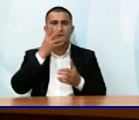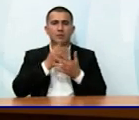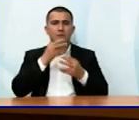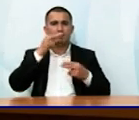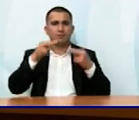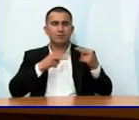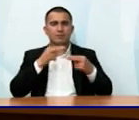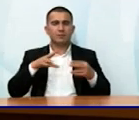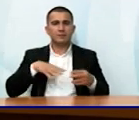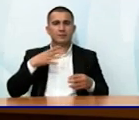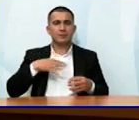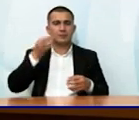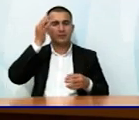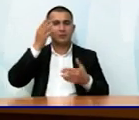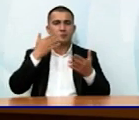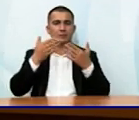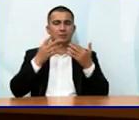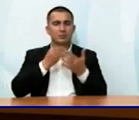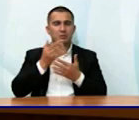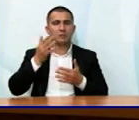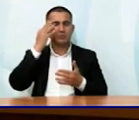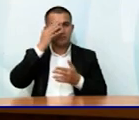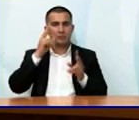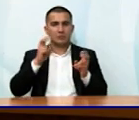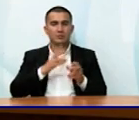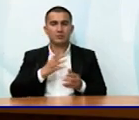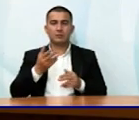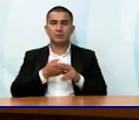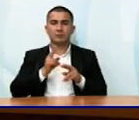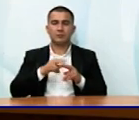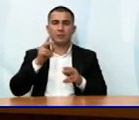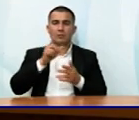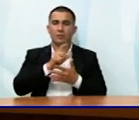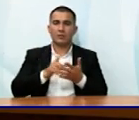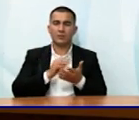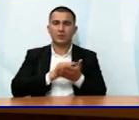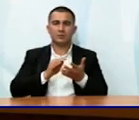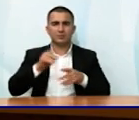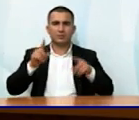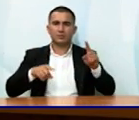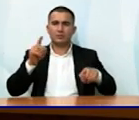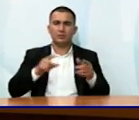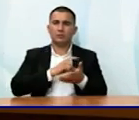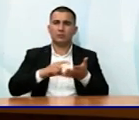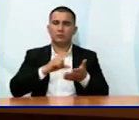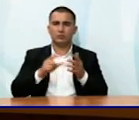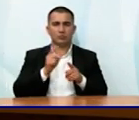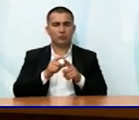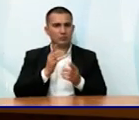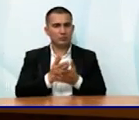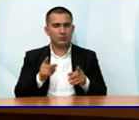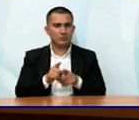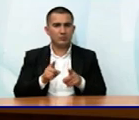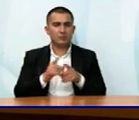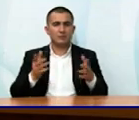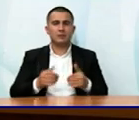ko'rib, o'zaro o'ziga almashadi. Shuningdek, bu dostonda ibrat bo'lish mumkin bo'lgan ayrim misralar ham borki, uni ham eslavuchni